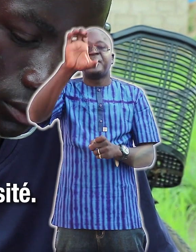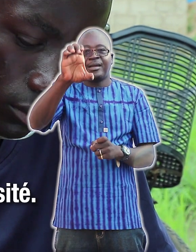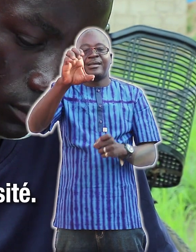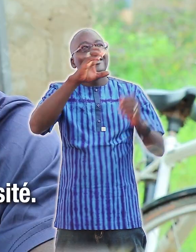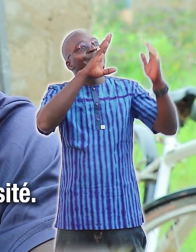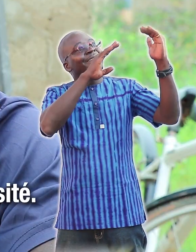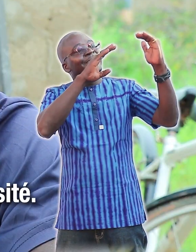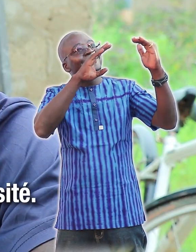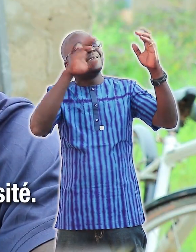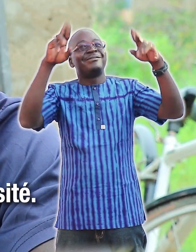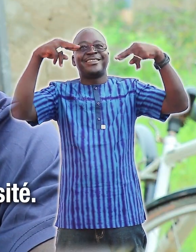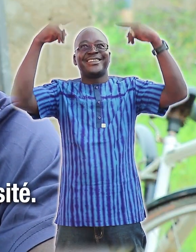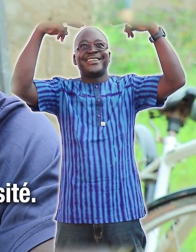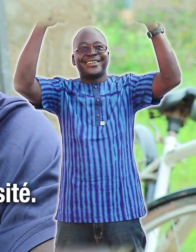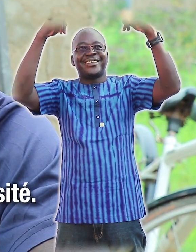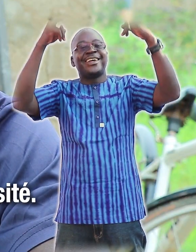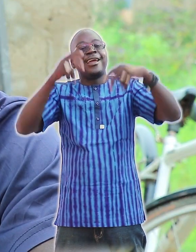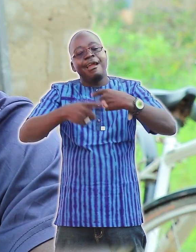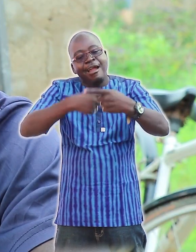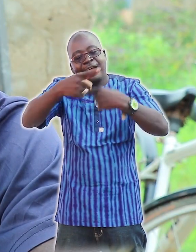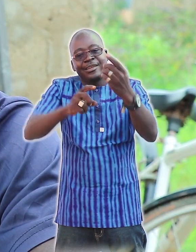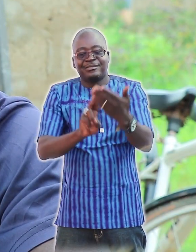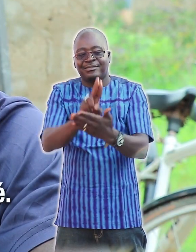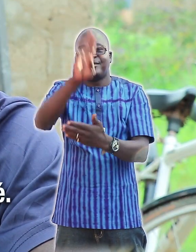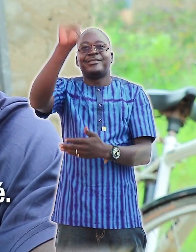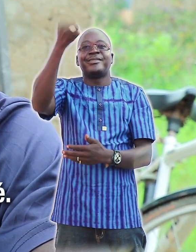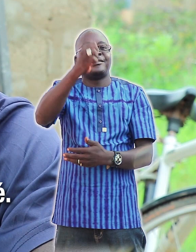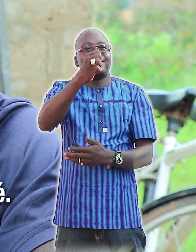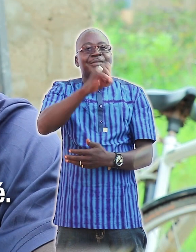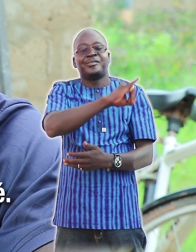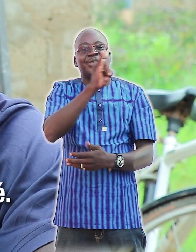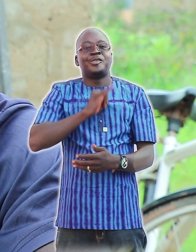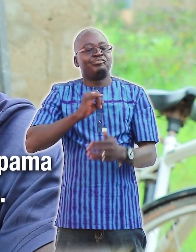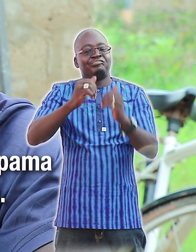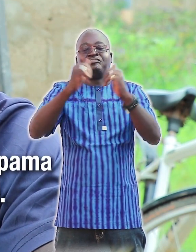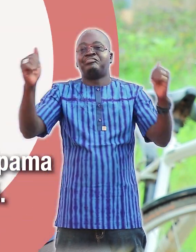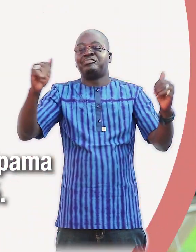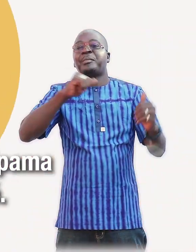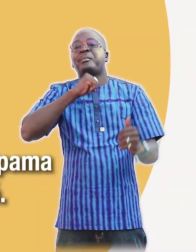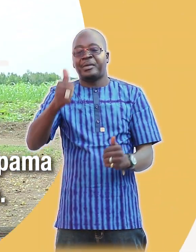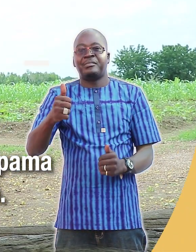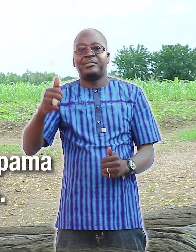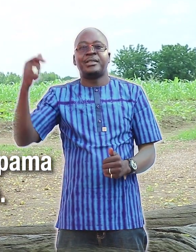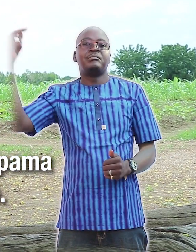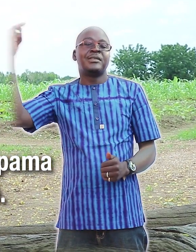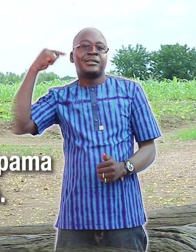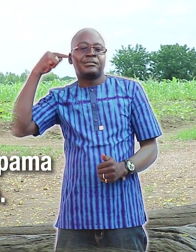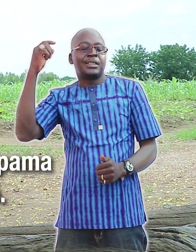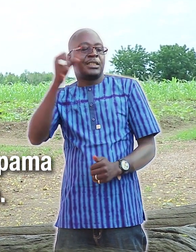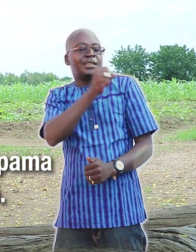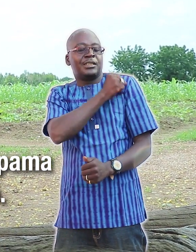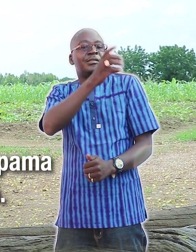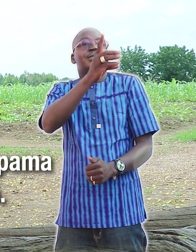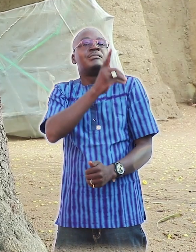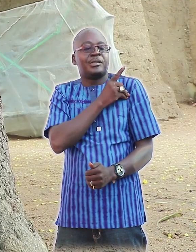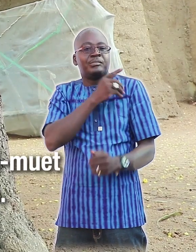être admis et pouvoir m'inscrire à l'université. Je ne suis pas un cas isolé. J'ai entendu parler de Seydou Dipama dans le